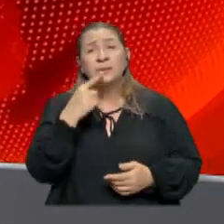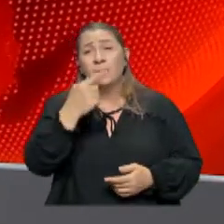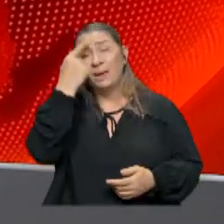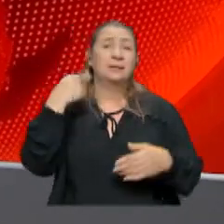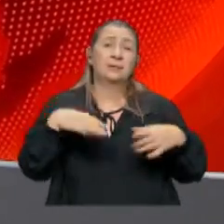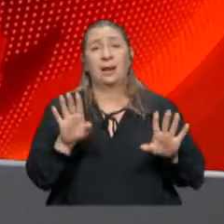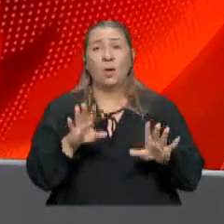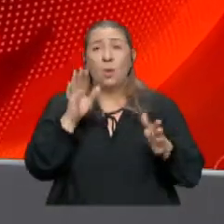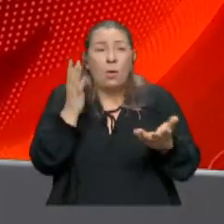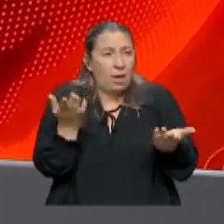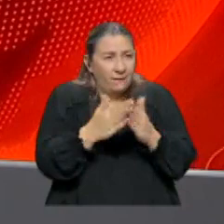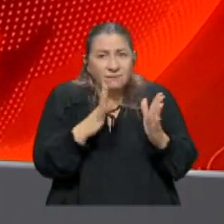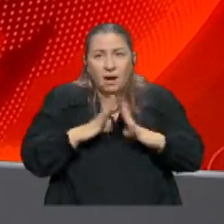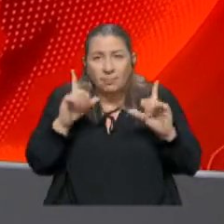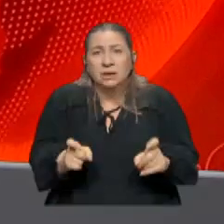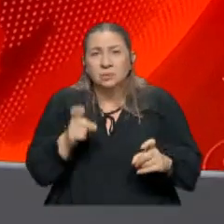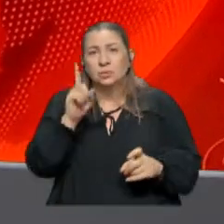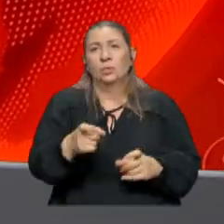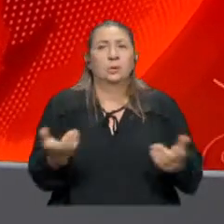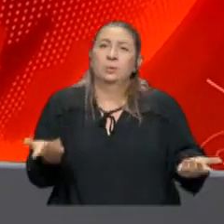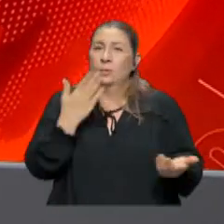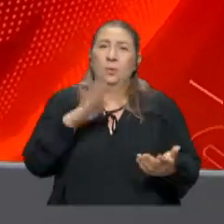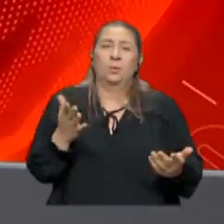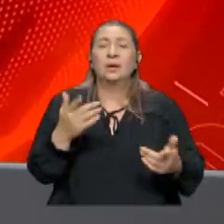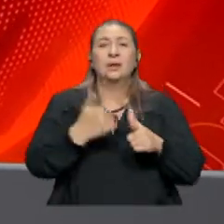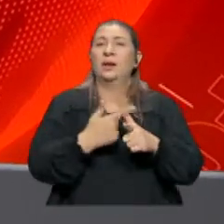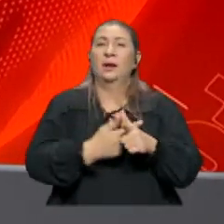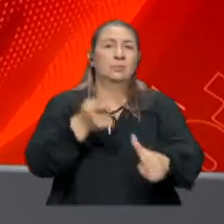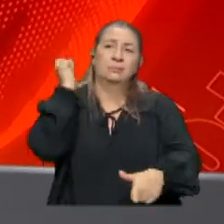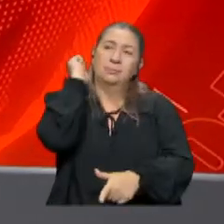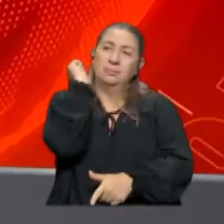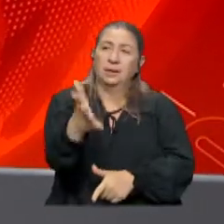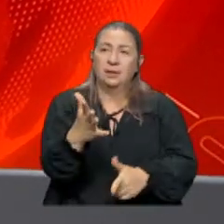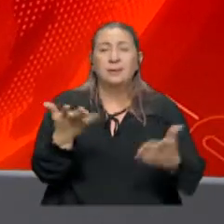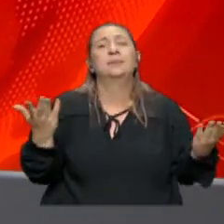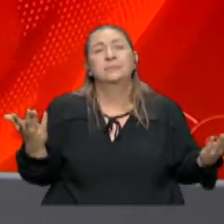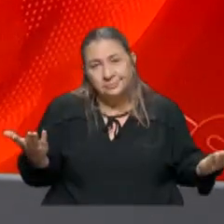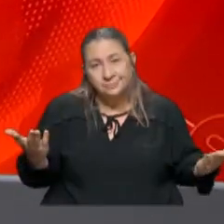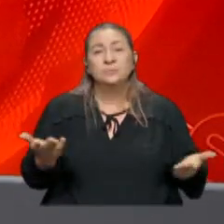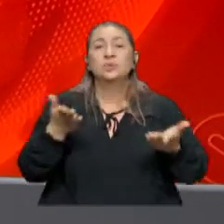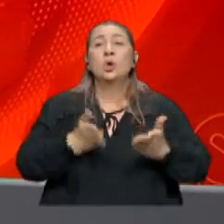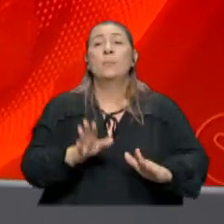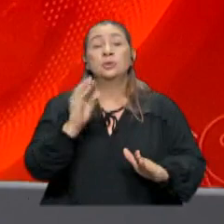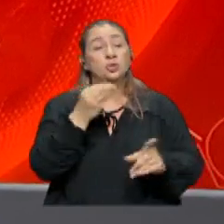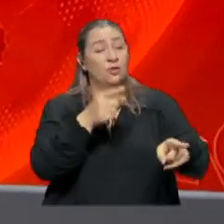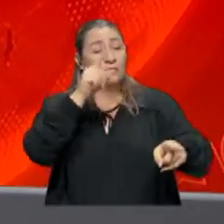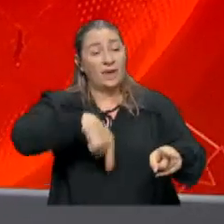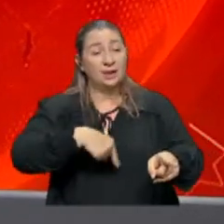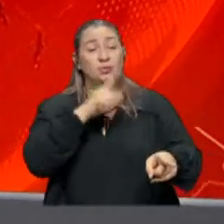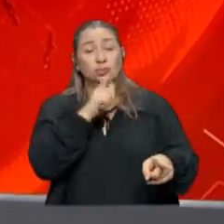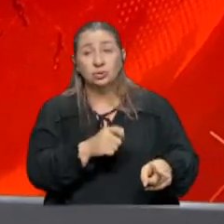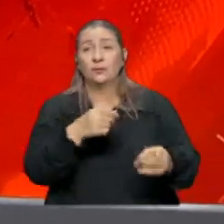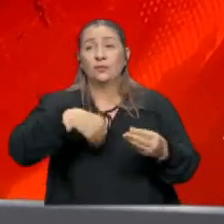belli değil. Ortada ev falan var mı diye soruyor. Yine yok. Kiralar, ev fiyatları artacak mı? Evet artacak. Doğmamış çocuğu vergi,